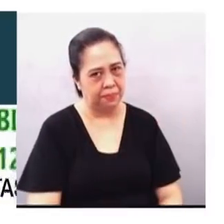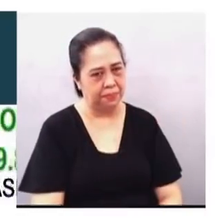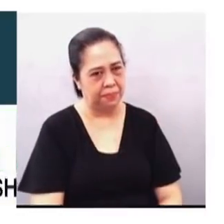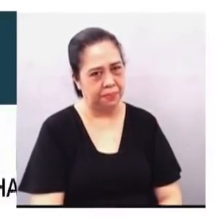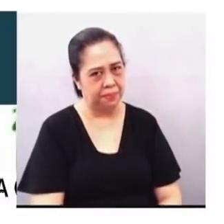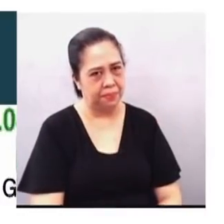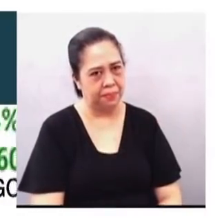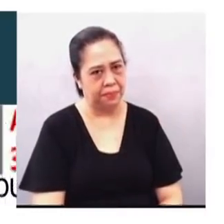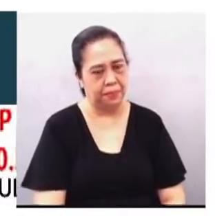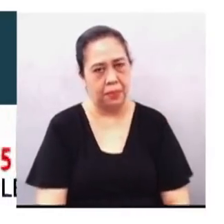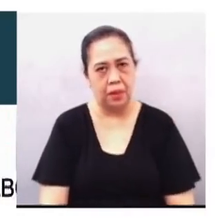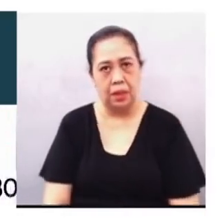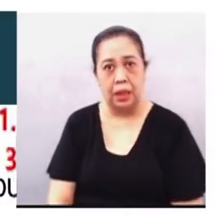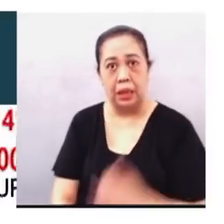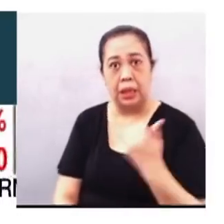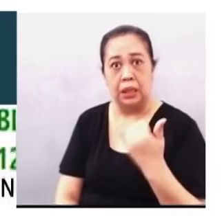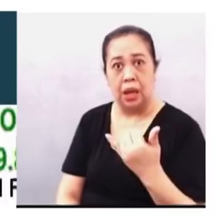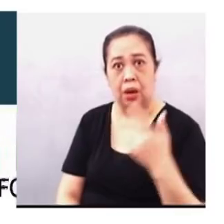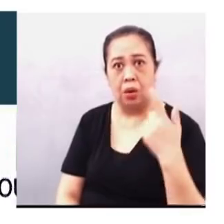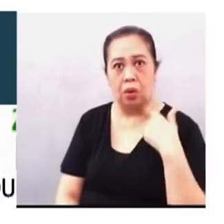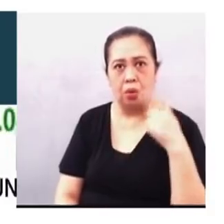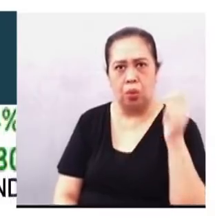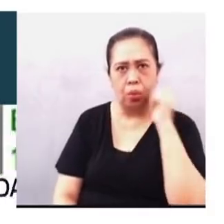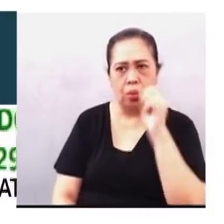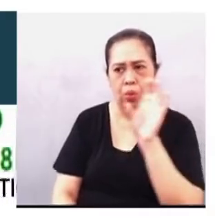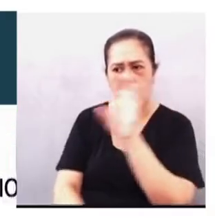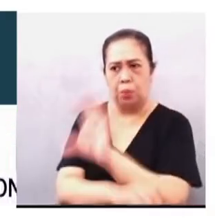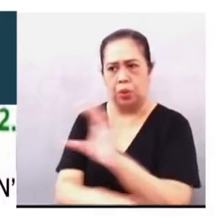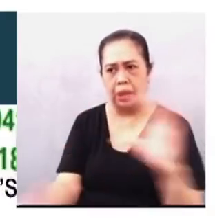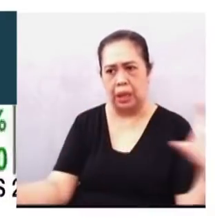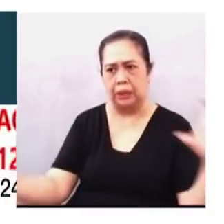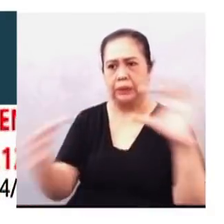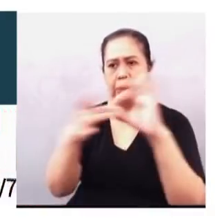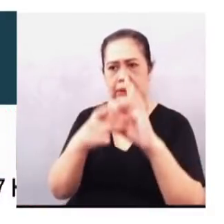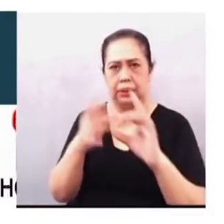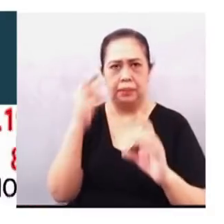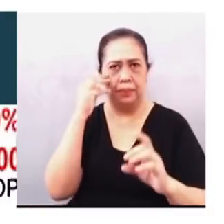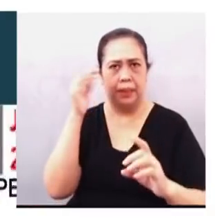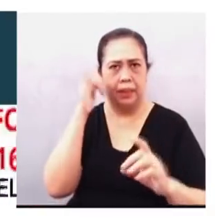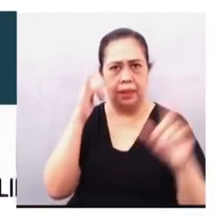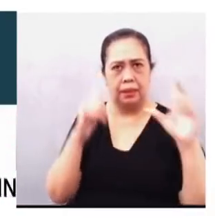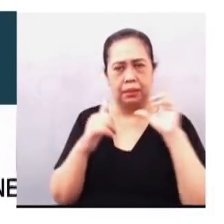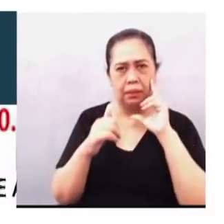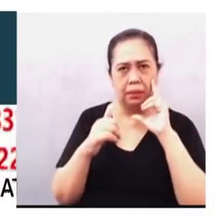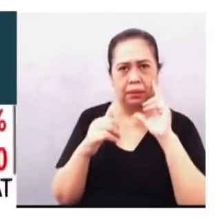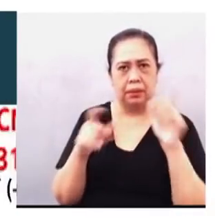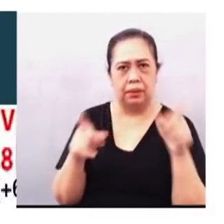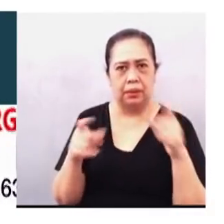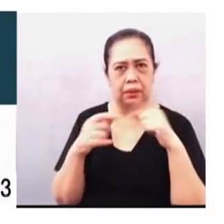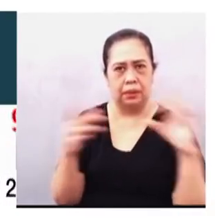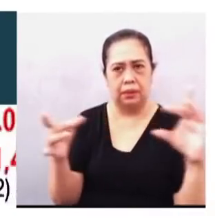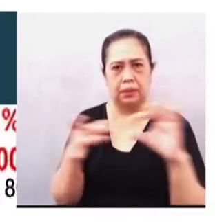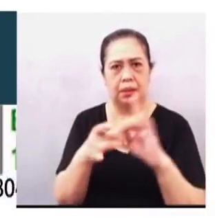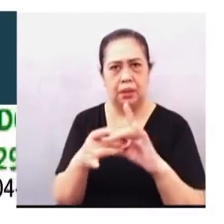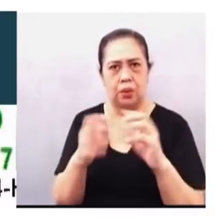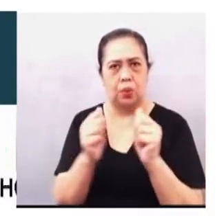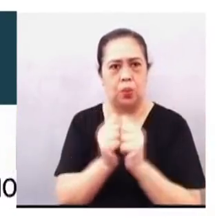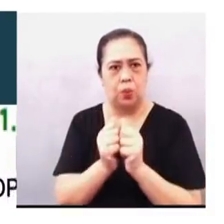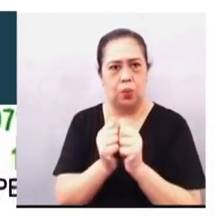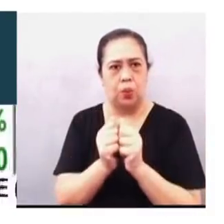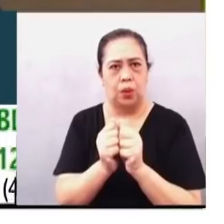Eh, sa ngayon, napilit na nililing siya sa ganon, tapos nililing siya sa itong